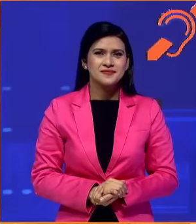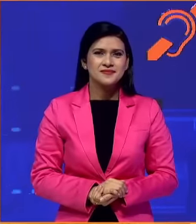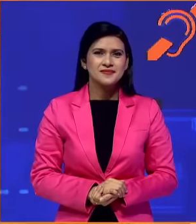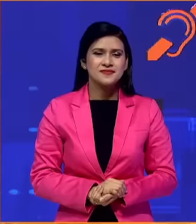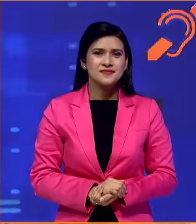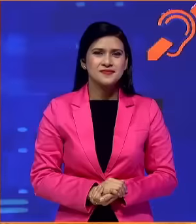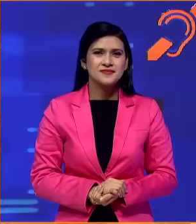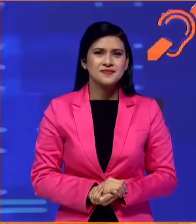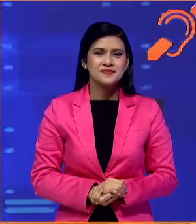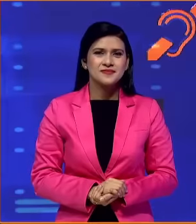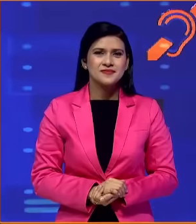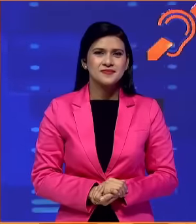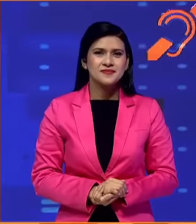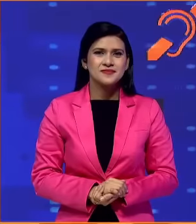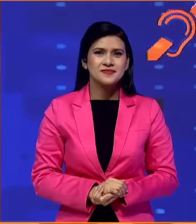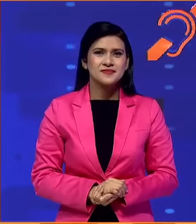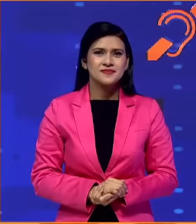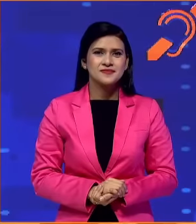नहीं